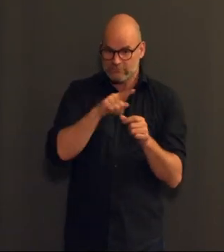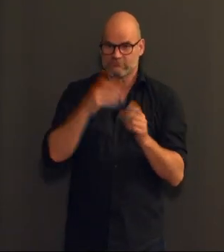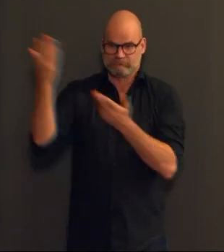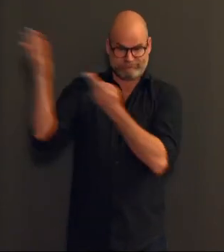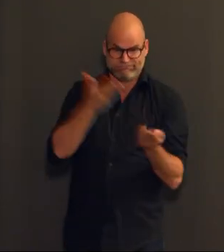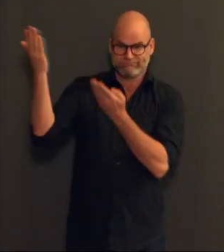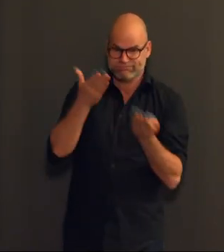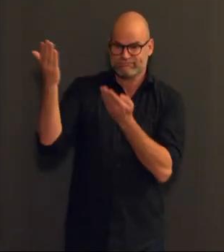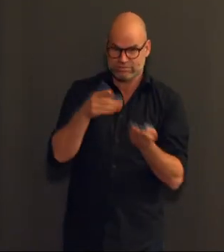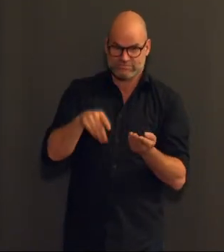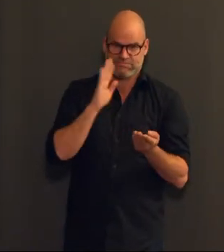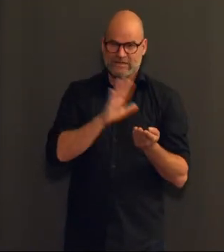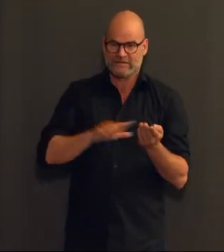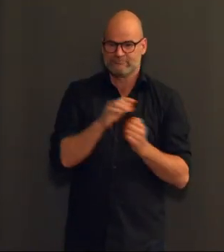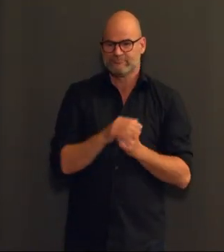400.000 geleverd worden.